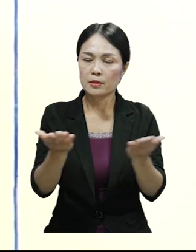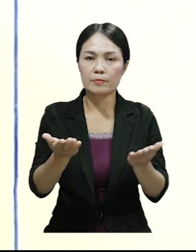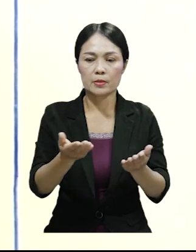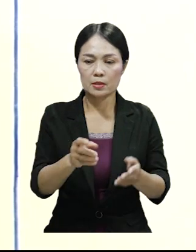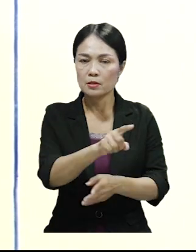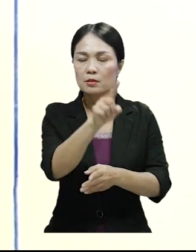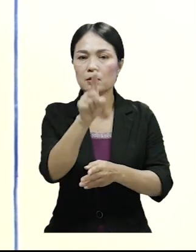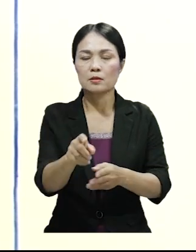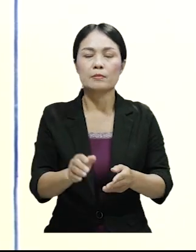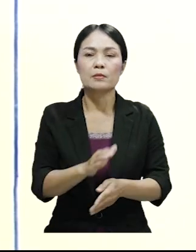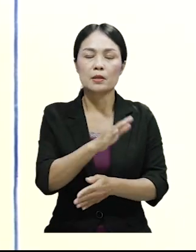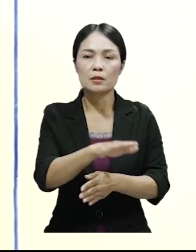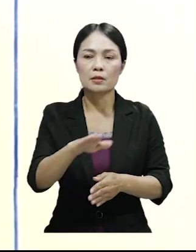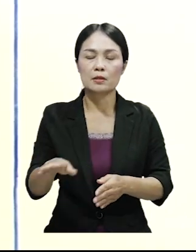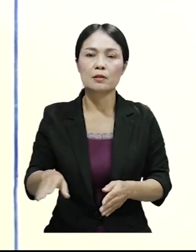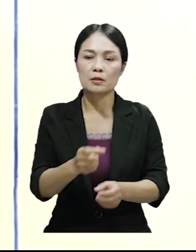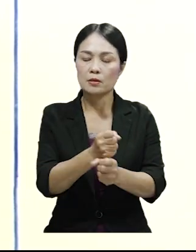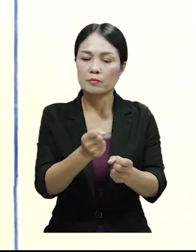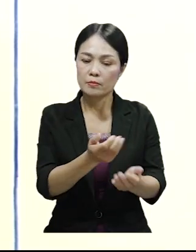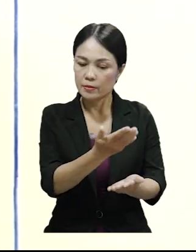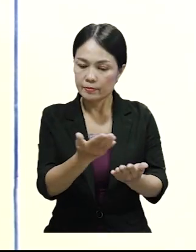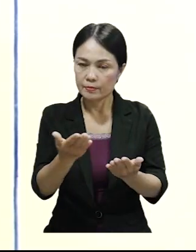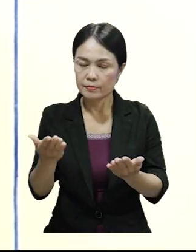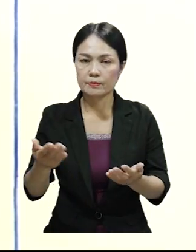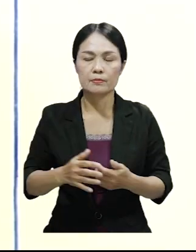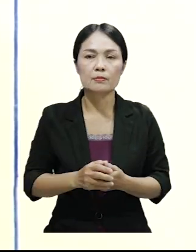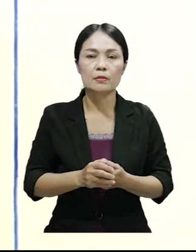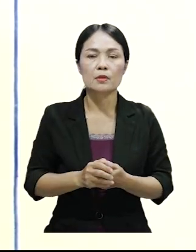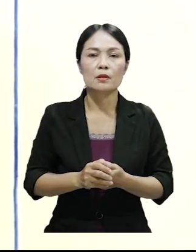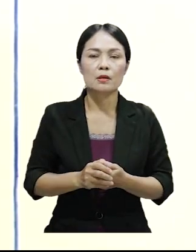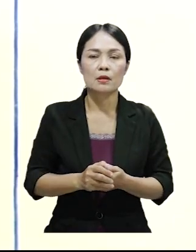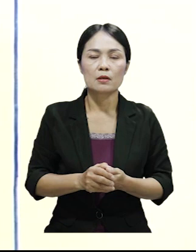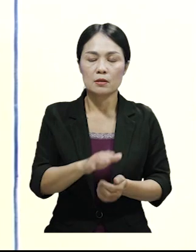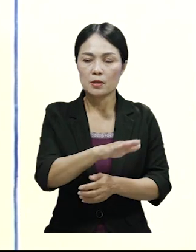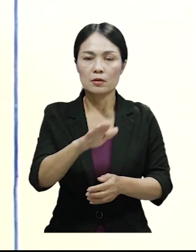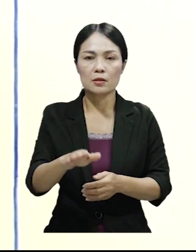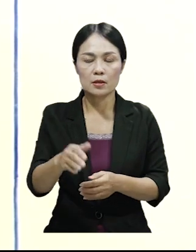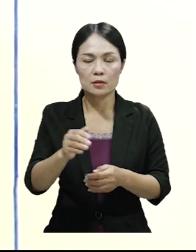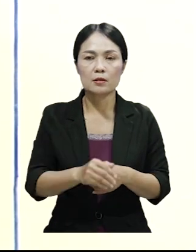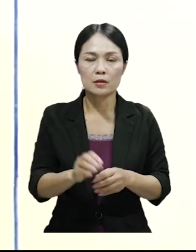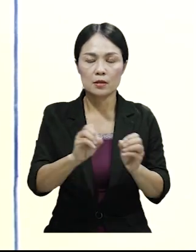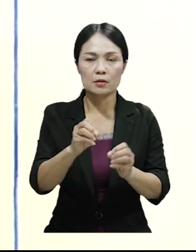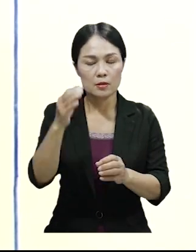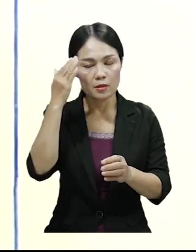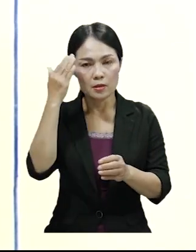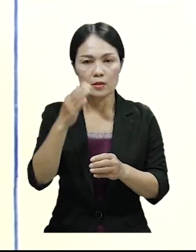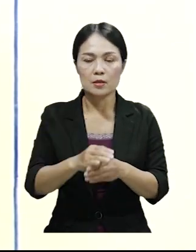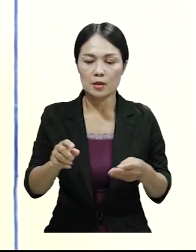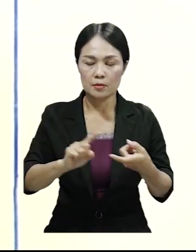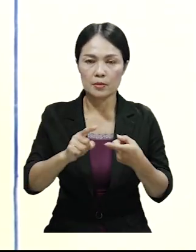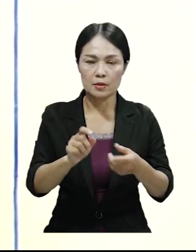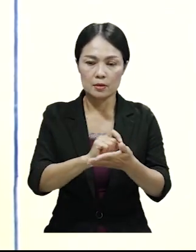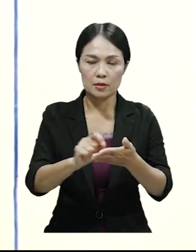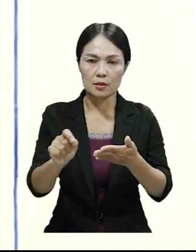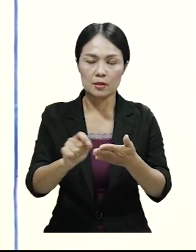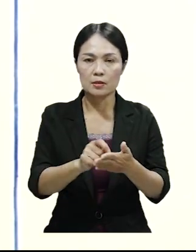នអាចណែនាំថាណែសម្លាញ់ធ្វើបែបនេះចឹងហ្នឹងកូនបាទឬជួនកាលកូនអត់ចេះមិត្តភក្តិកូនណែនាំមកវិញណាដូចជា